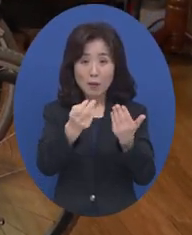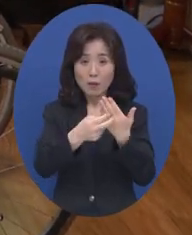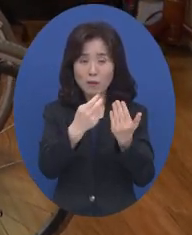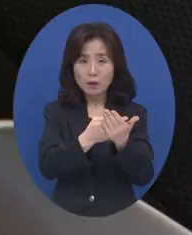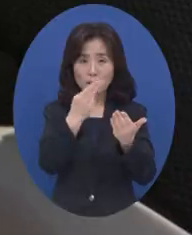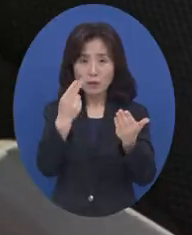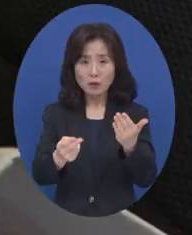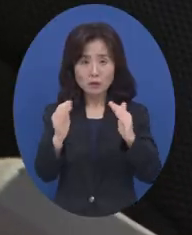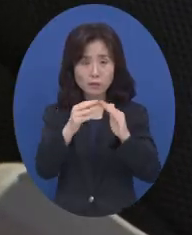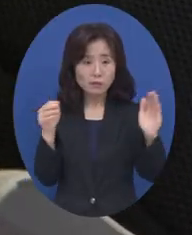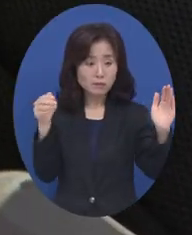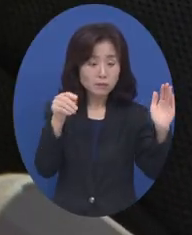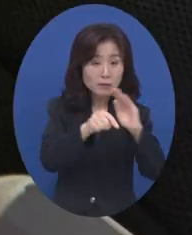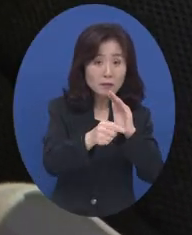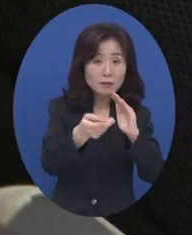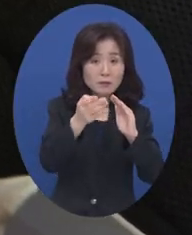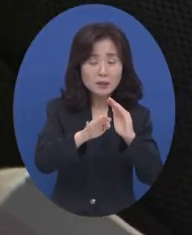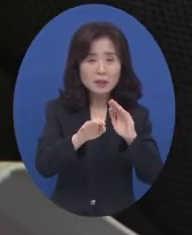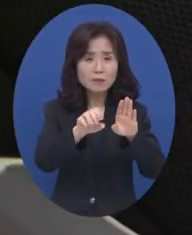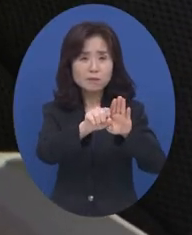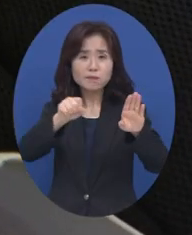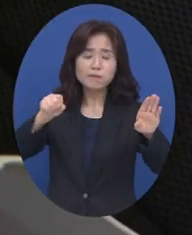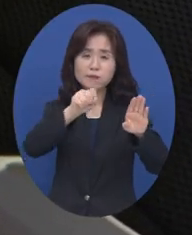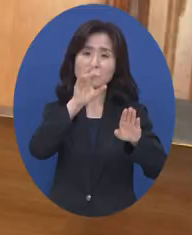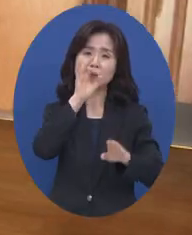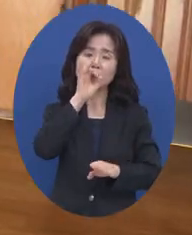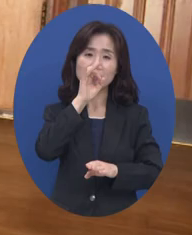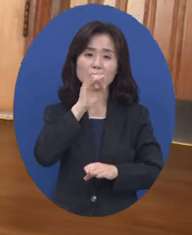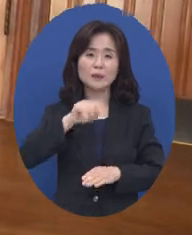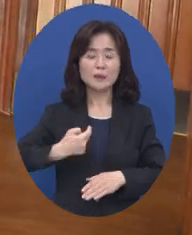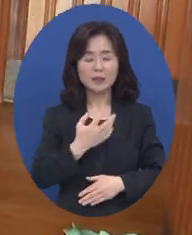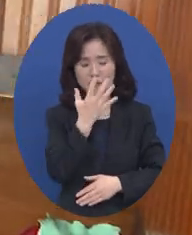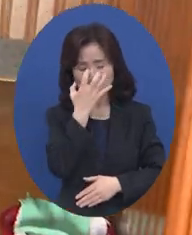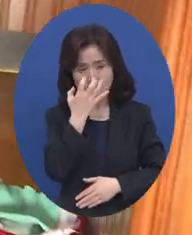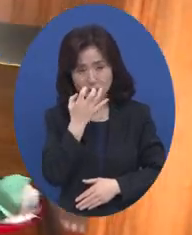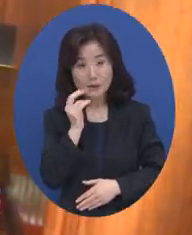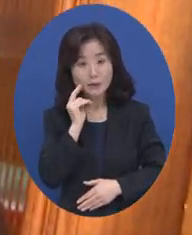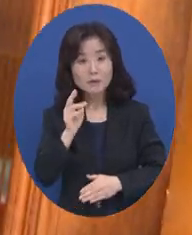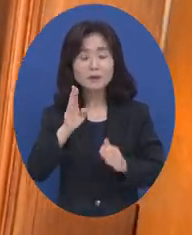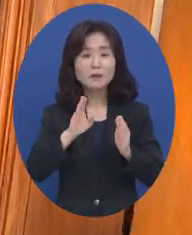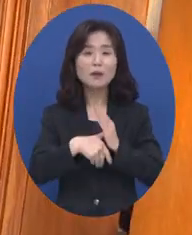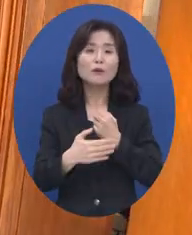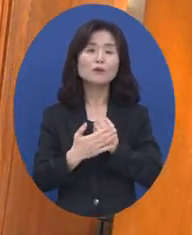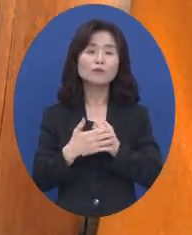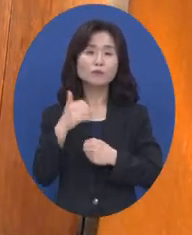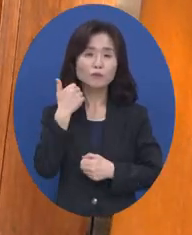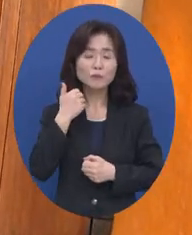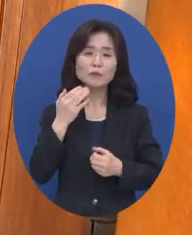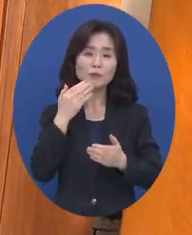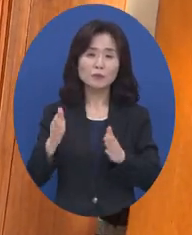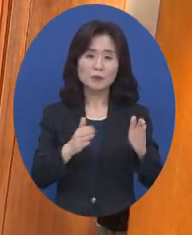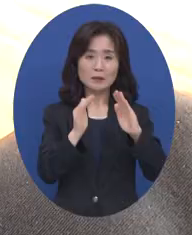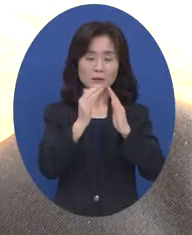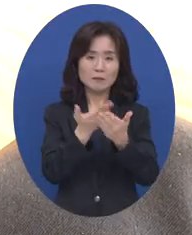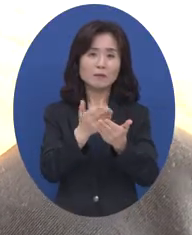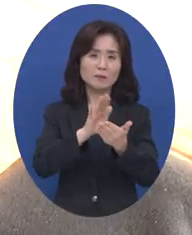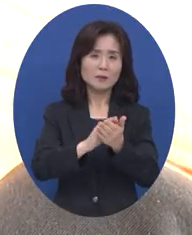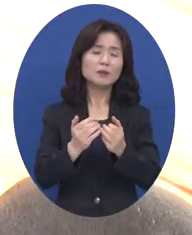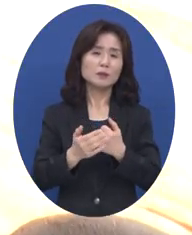조차 혼자 열 수 없었습니다 우울감 만 커쳐 가던 차에 도우미 됐건 경우도 에 주택 개조 지원입니다